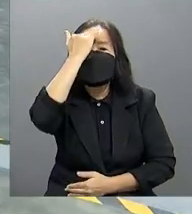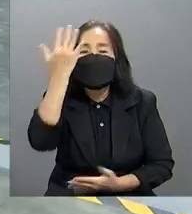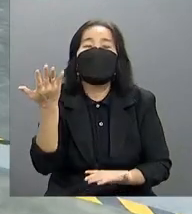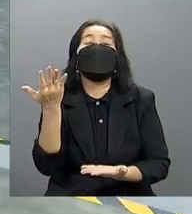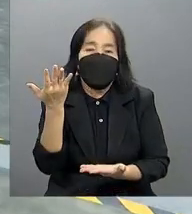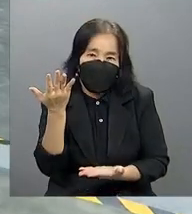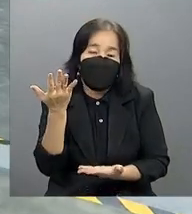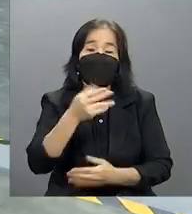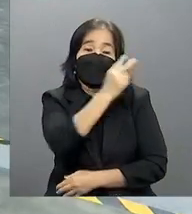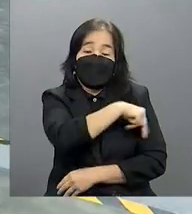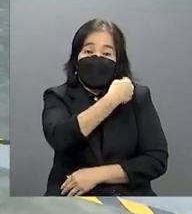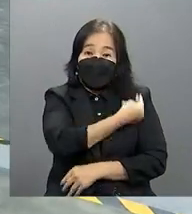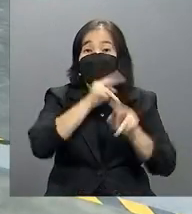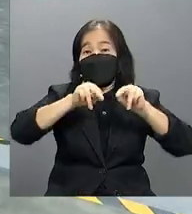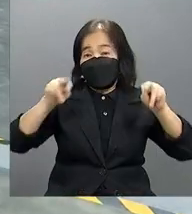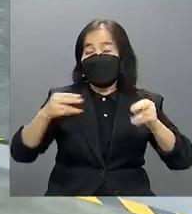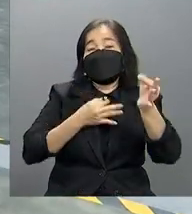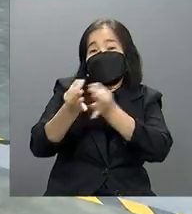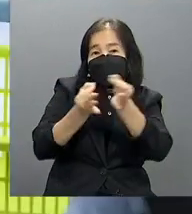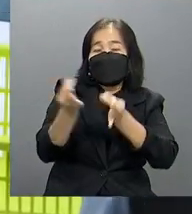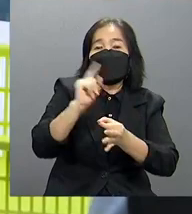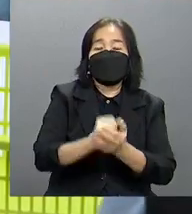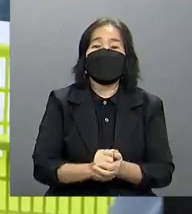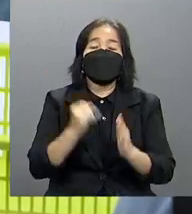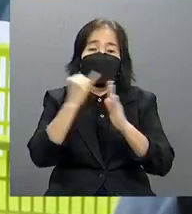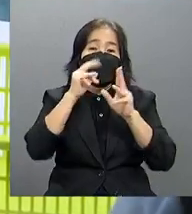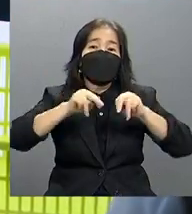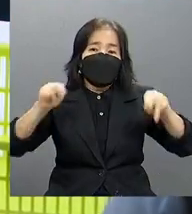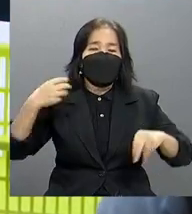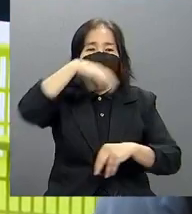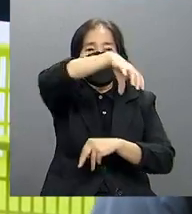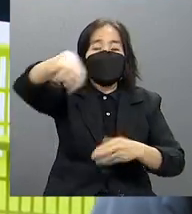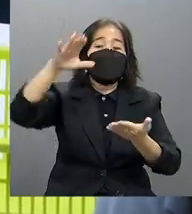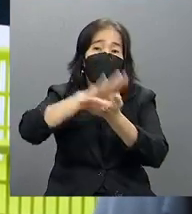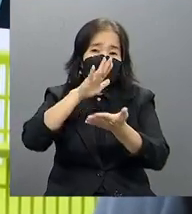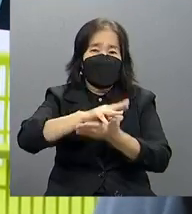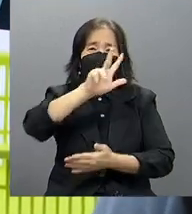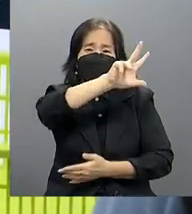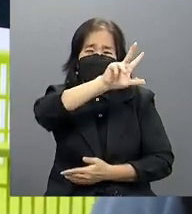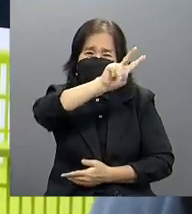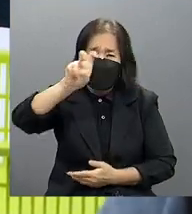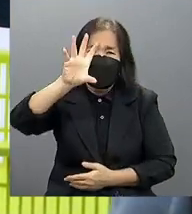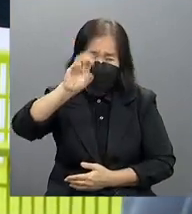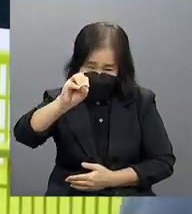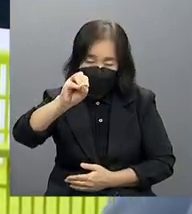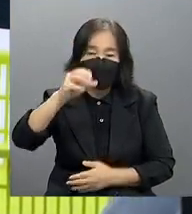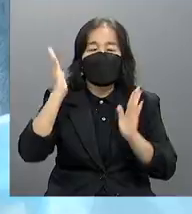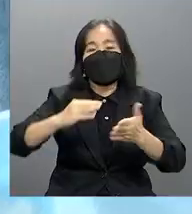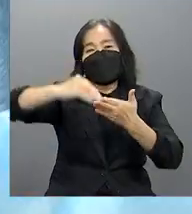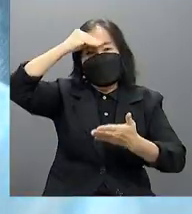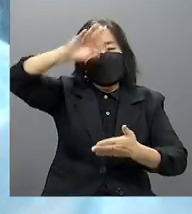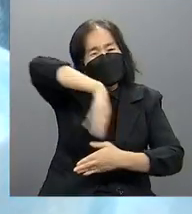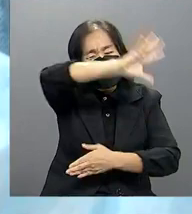บุรีมีการชี้แจงนะคะว่านนทบุรีมีโรงเรียนทั้งหมด250แห่งค่ะมีนักเรียนรวมกันกว่า 80,000 คนด้ว